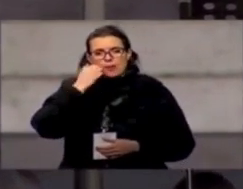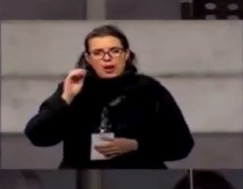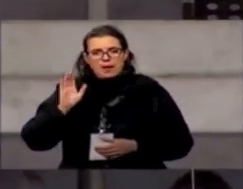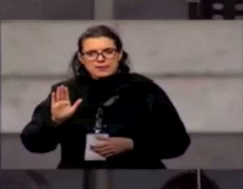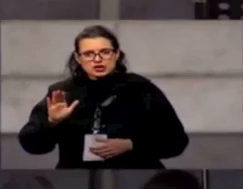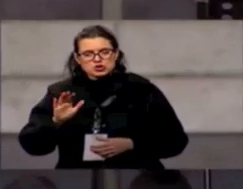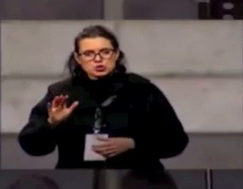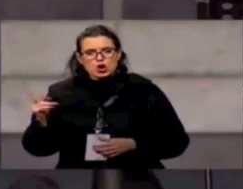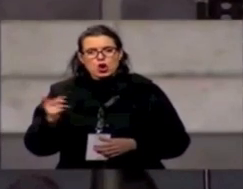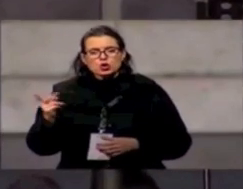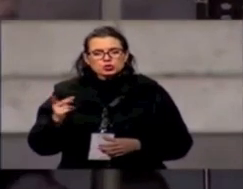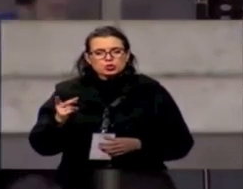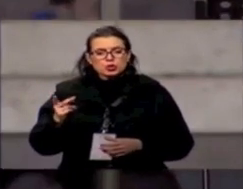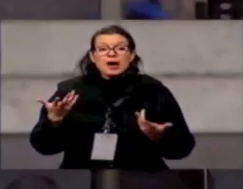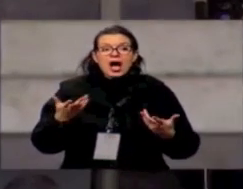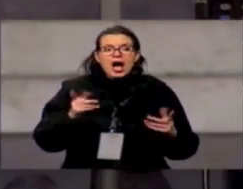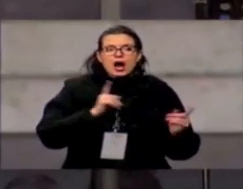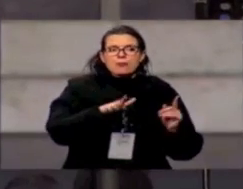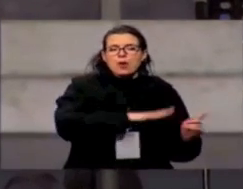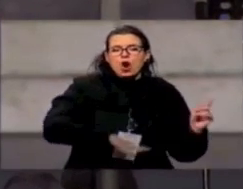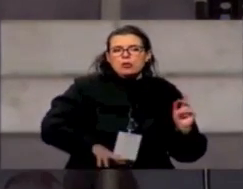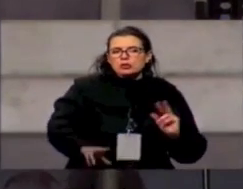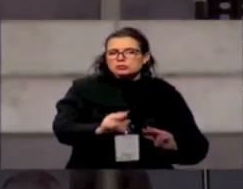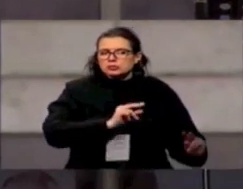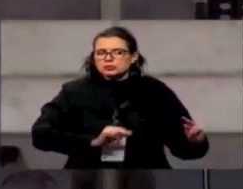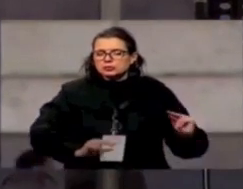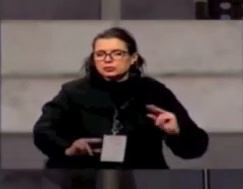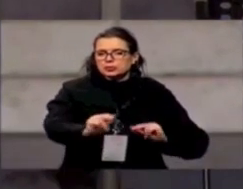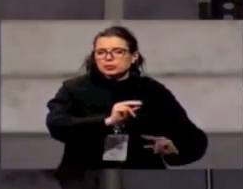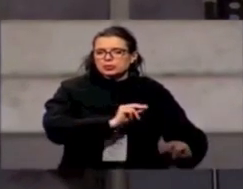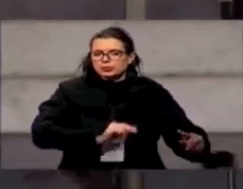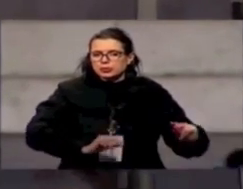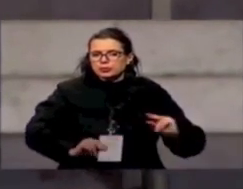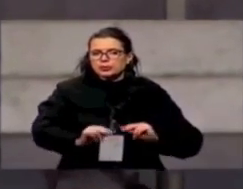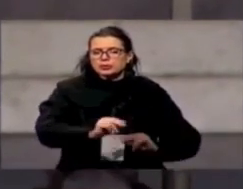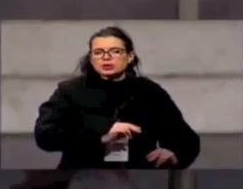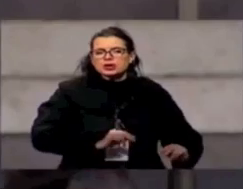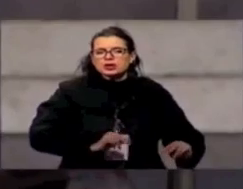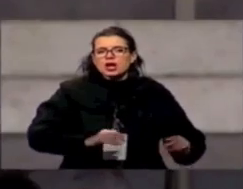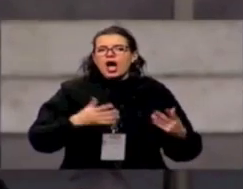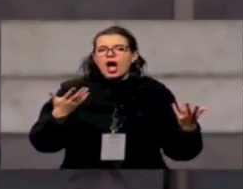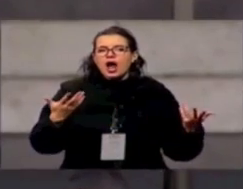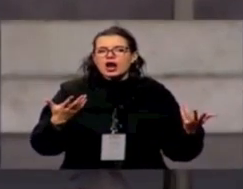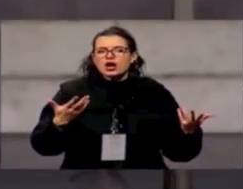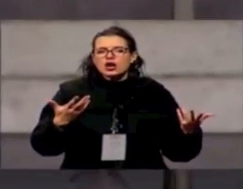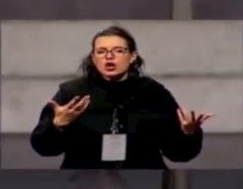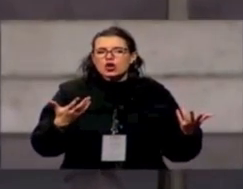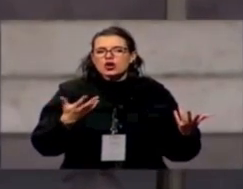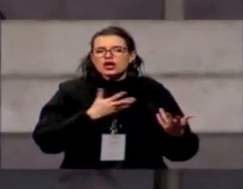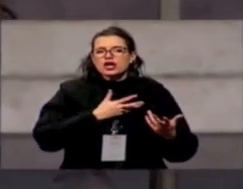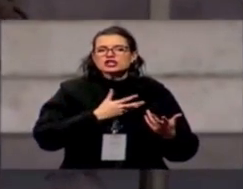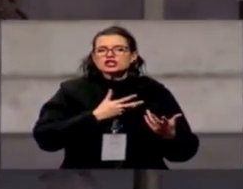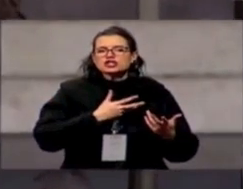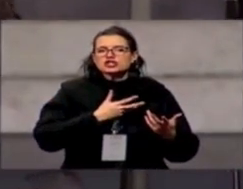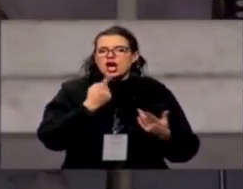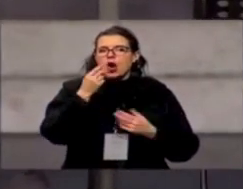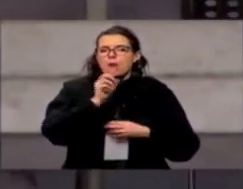la gente mormora viene convocato un oracolo e i nodi vengono al pettine la signora